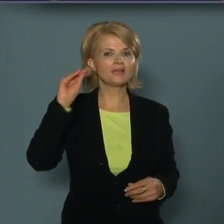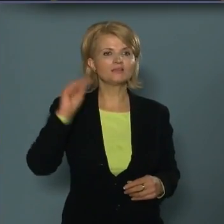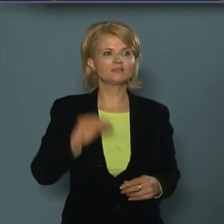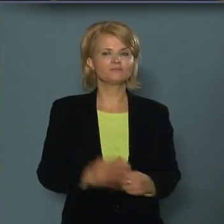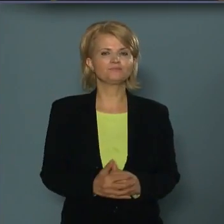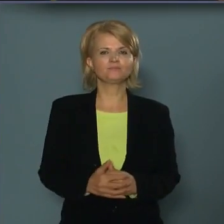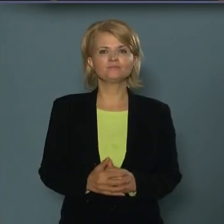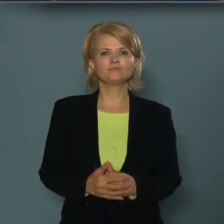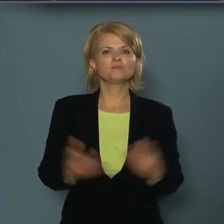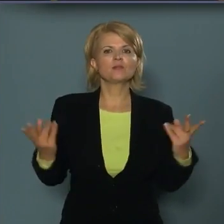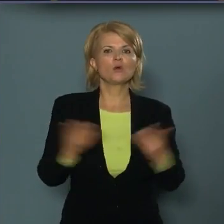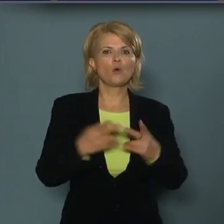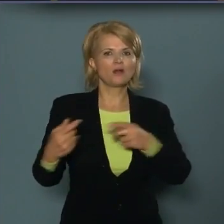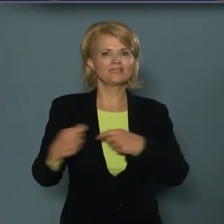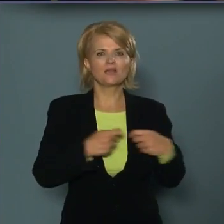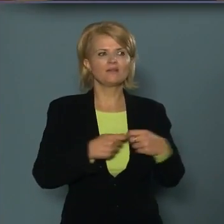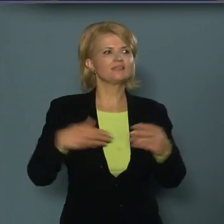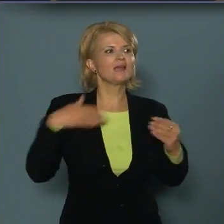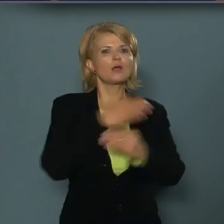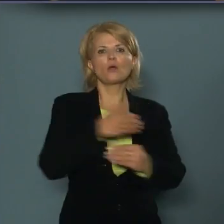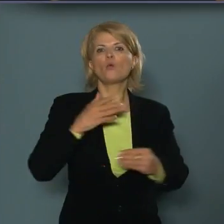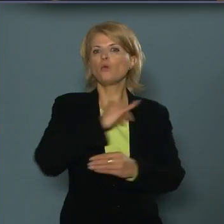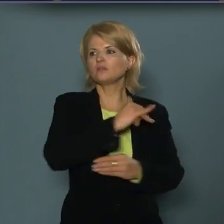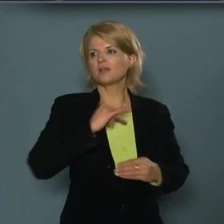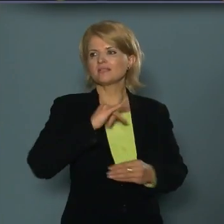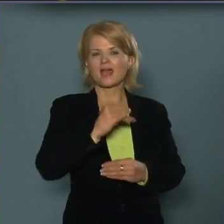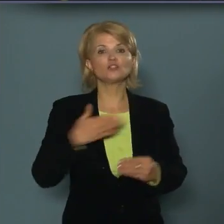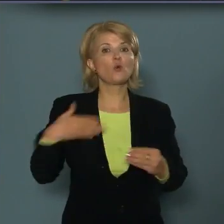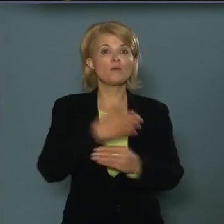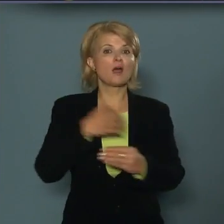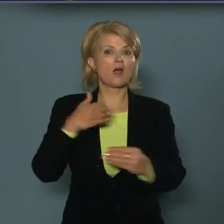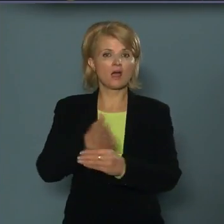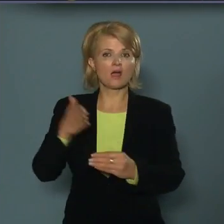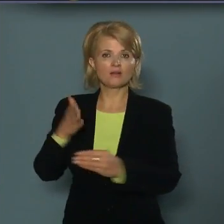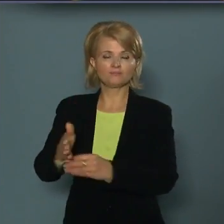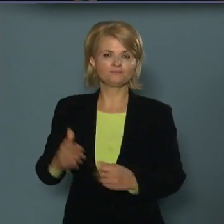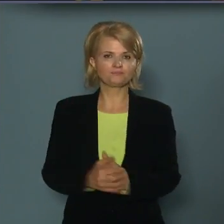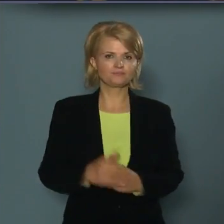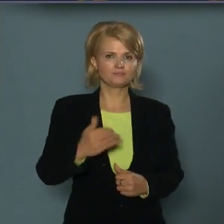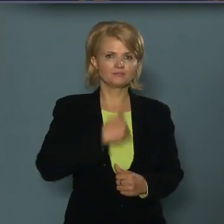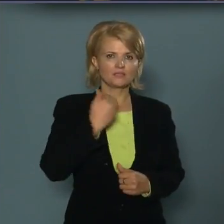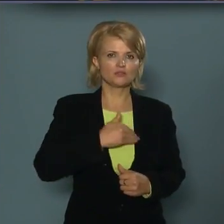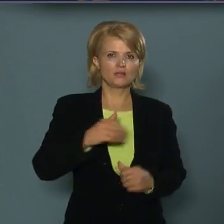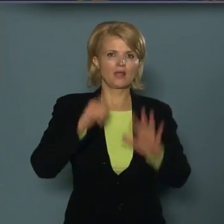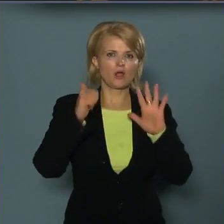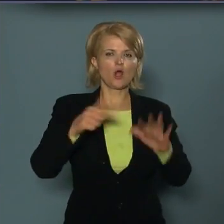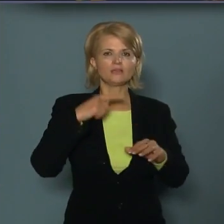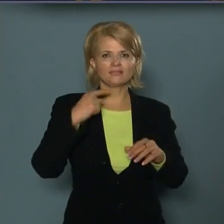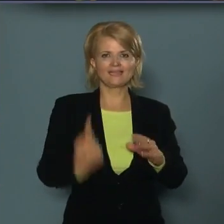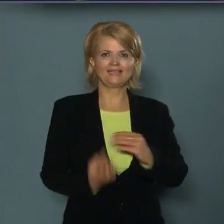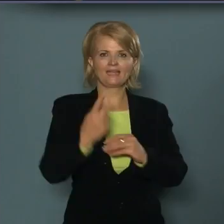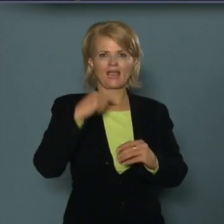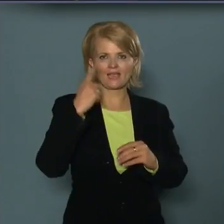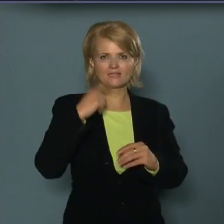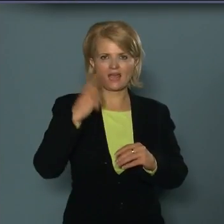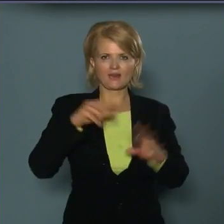hová szerveznek különböző utakat, és mit jelent ez az iskola életében? Az iskolánkban 6 különböző idegen nyelvet